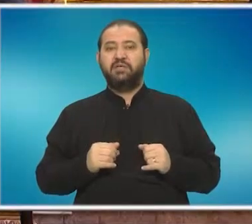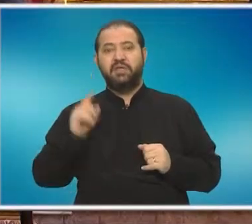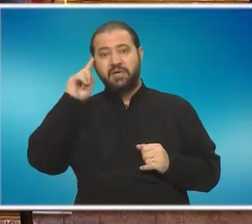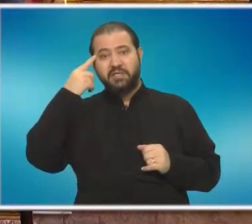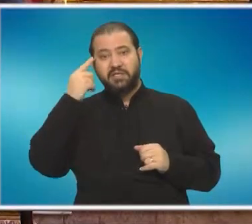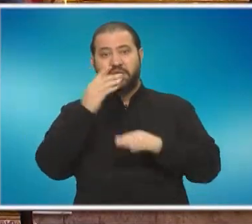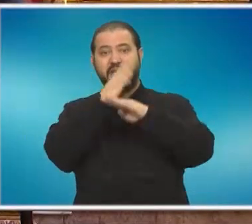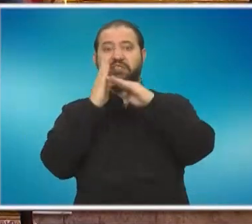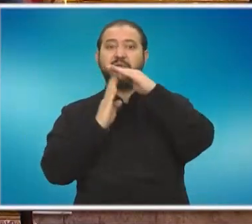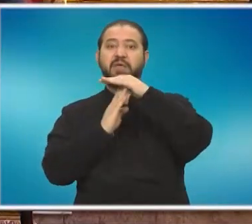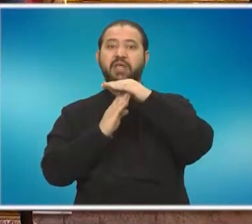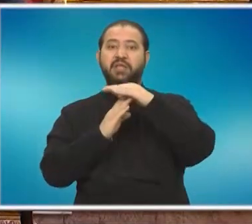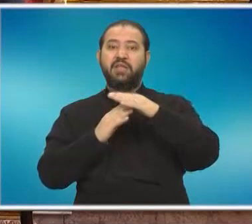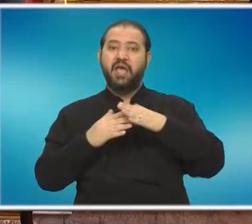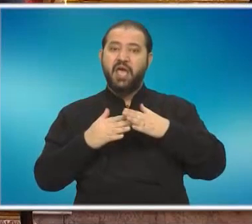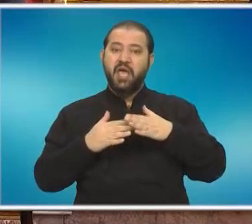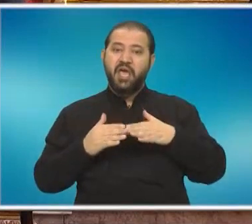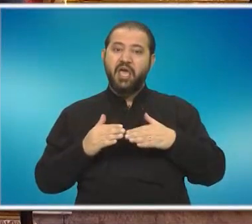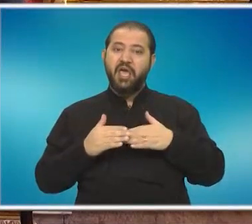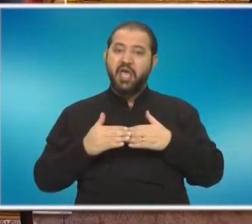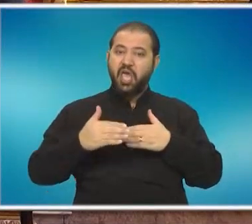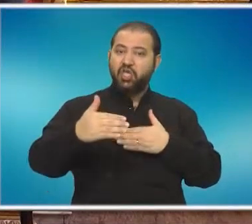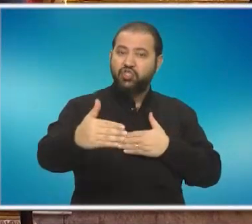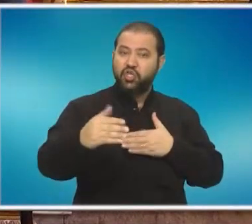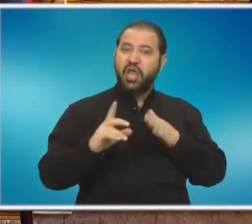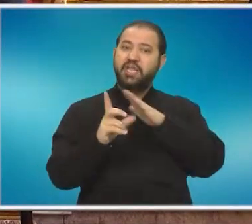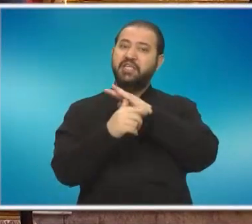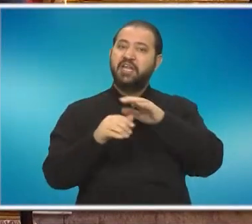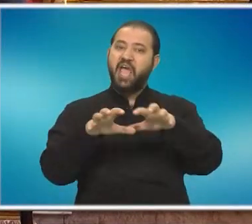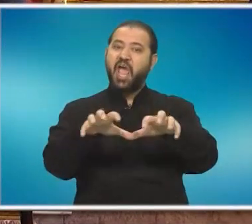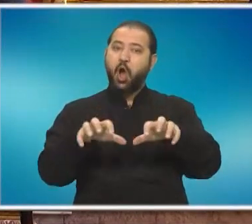a smereniei, ieșirea din egoism.